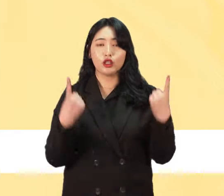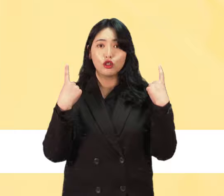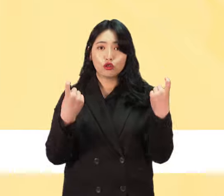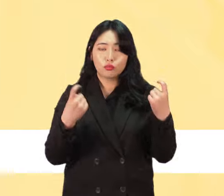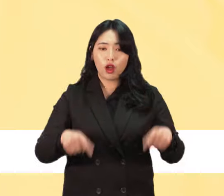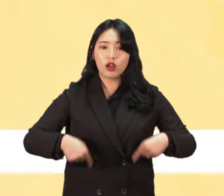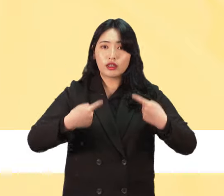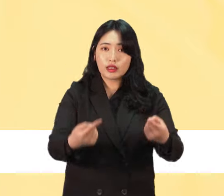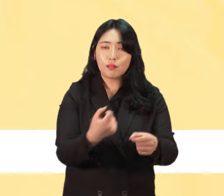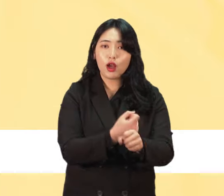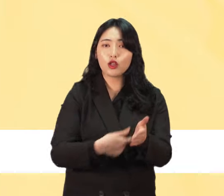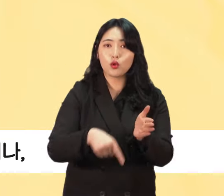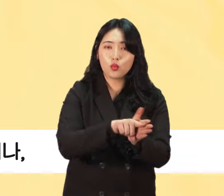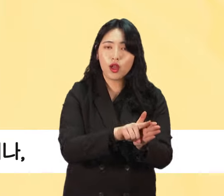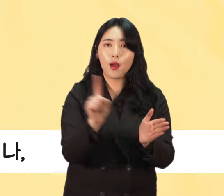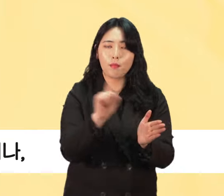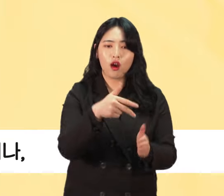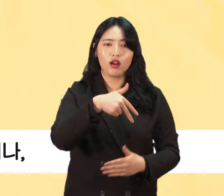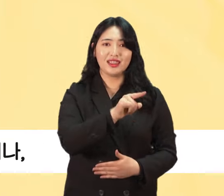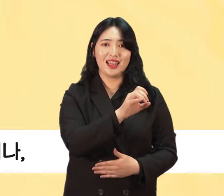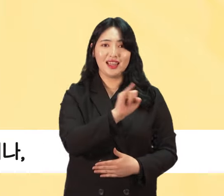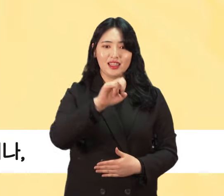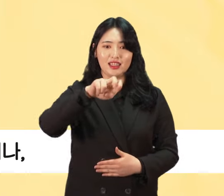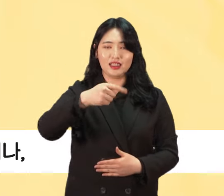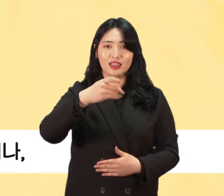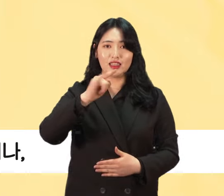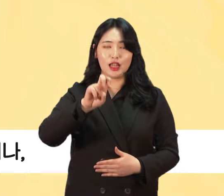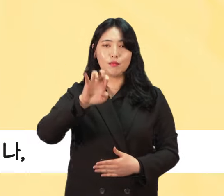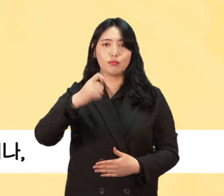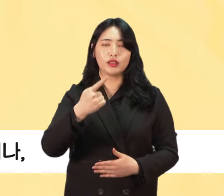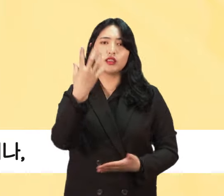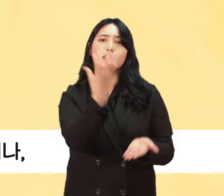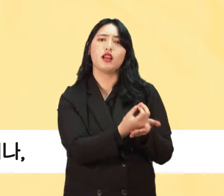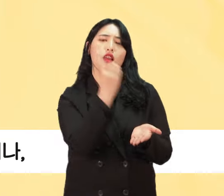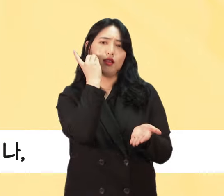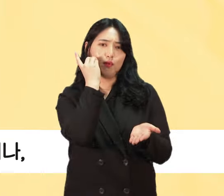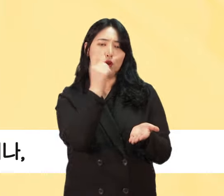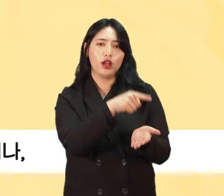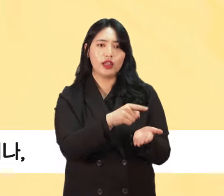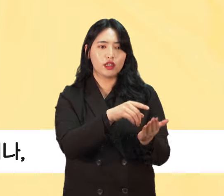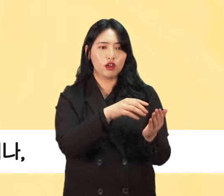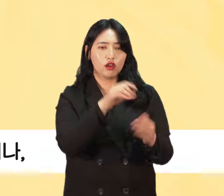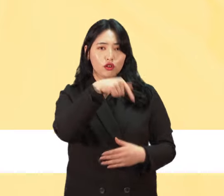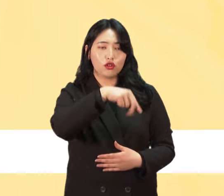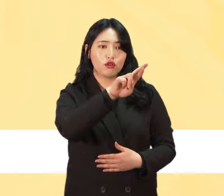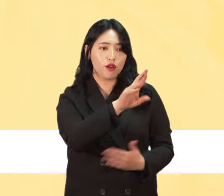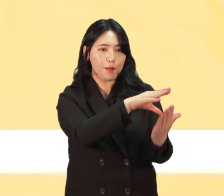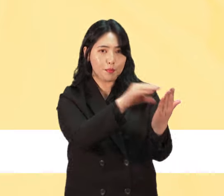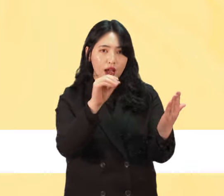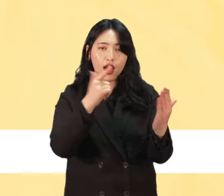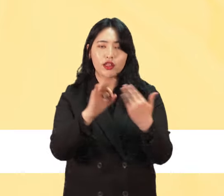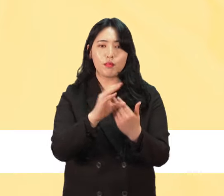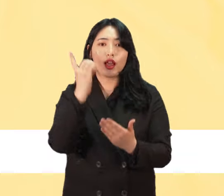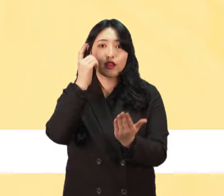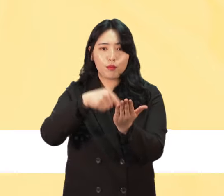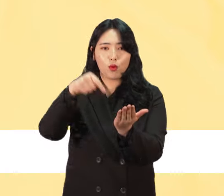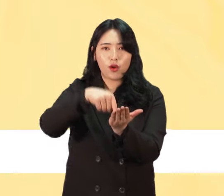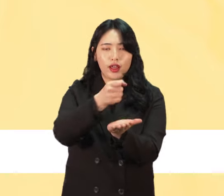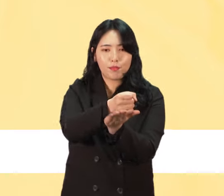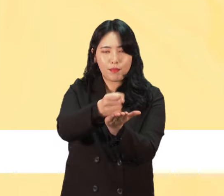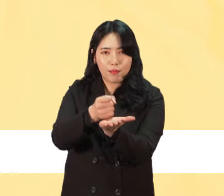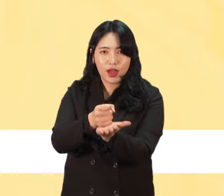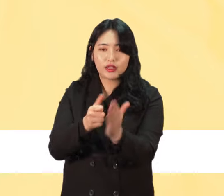투어에 참여 하기 위해서는 제이스 틈 뾰 앱을 설치하여 qi 스탬프를 찍거나 핸드폰에 스탬프를 찍어